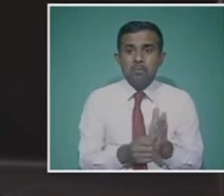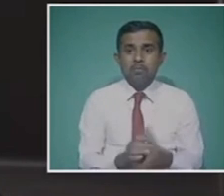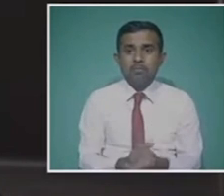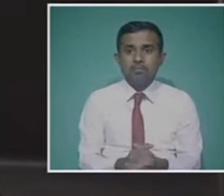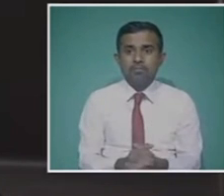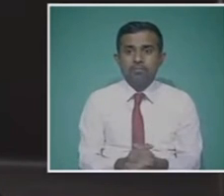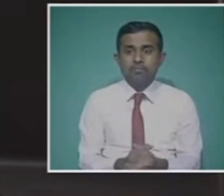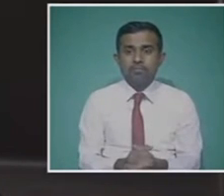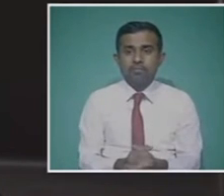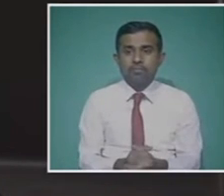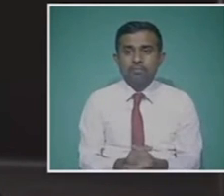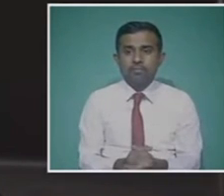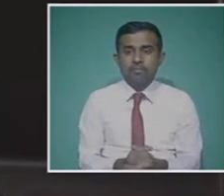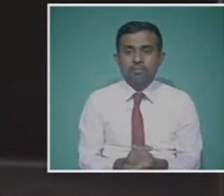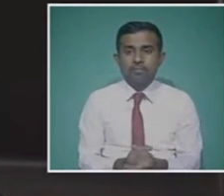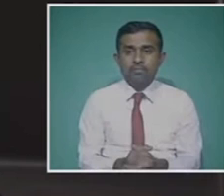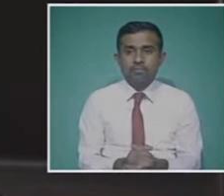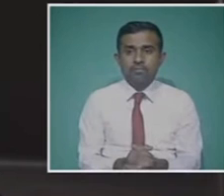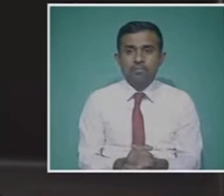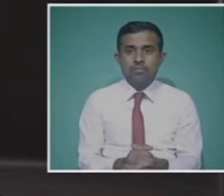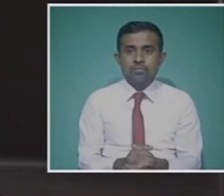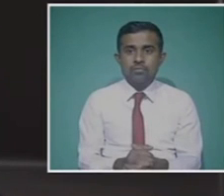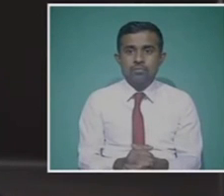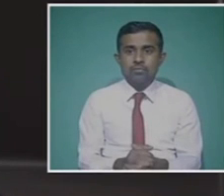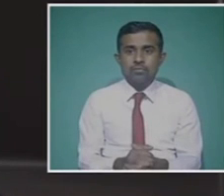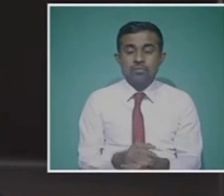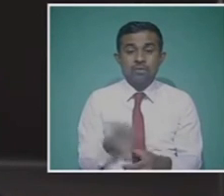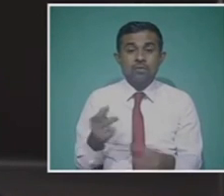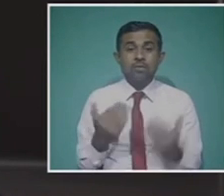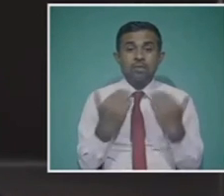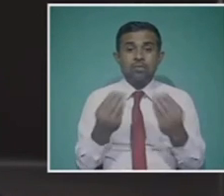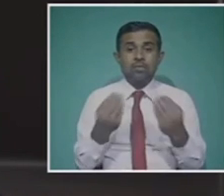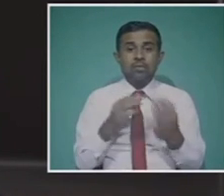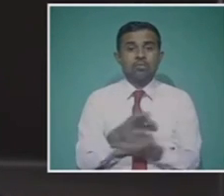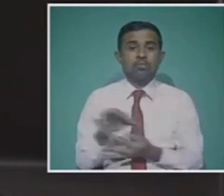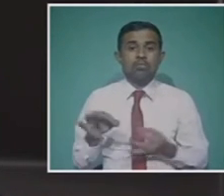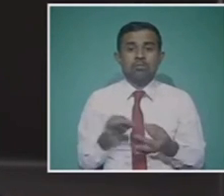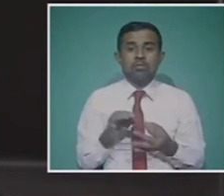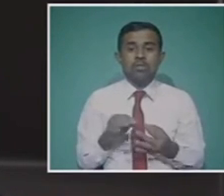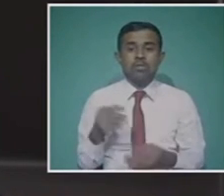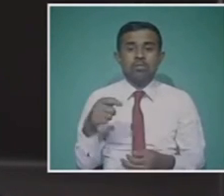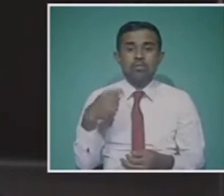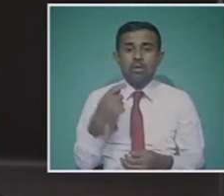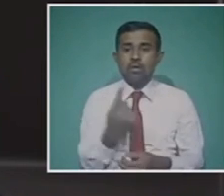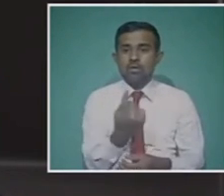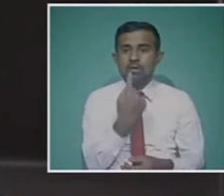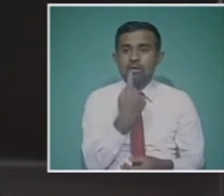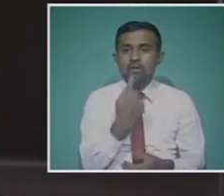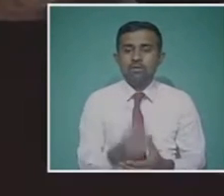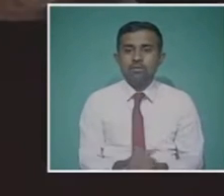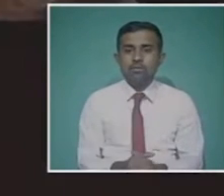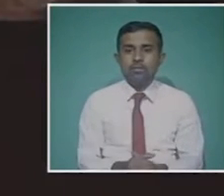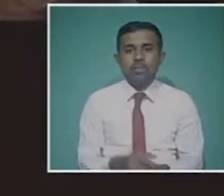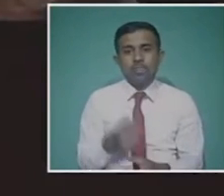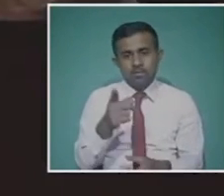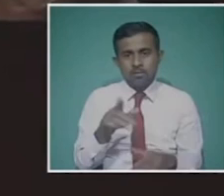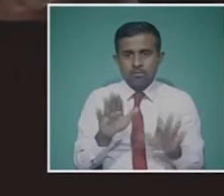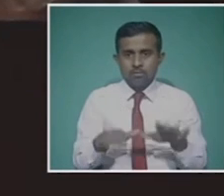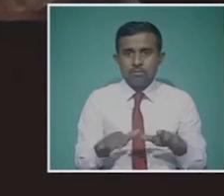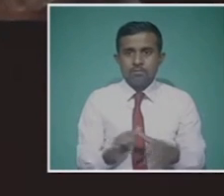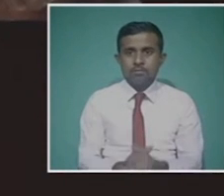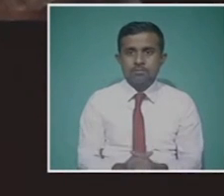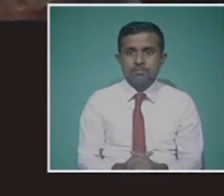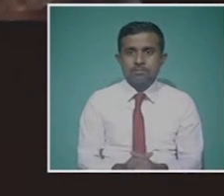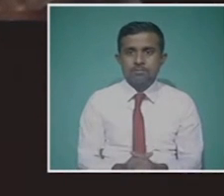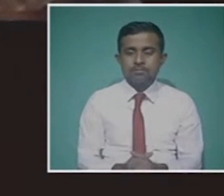ඔබතුමා පිළිතුරු දෙන්නේ තවත් මේක ඇදිලා යනවා අවශ්‍ය නැහැ අපට උපදෙස් දෙන්නේ ප්‍රජාතන්ත්‍රවාදයේ බණ කියන්නේ ඔබතුමා ඉඳගන්න